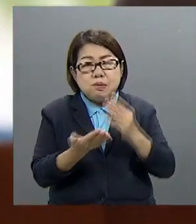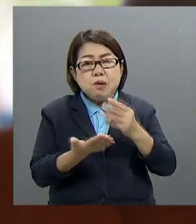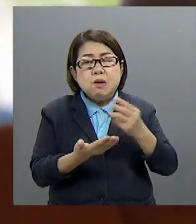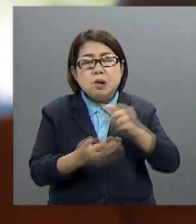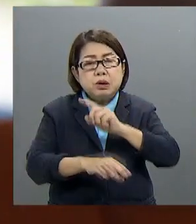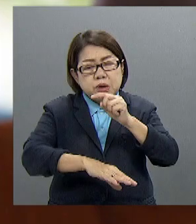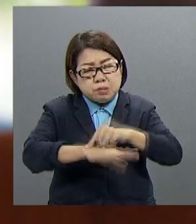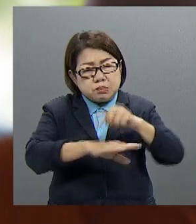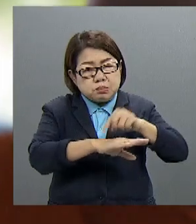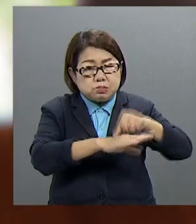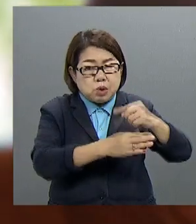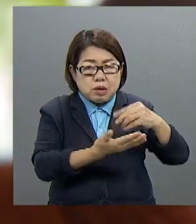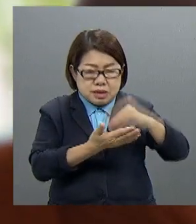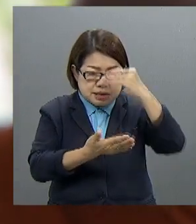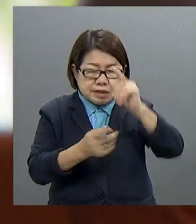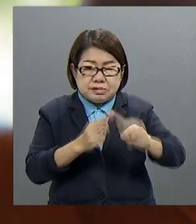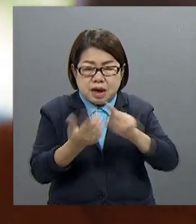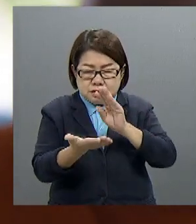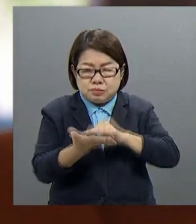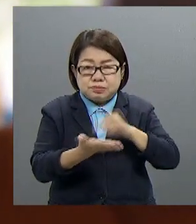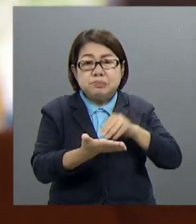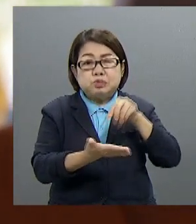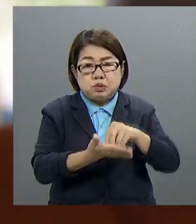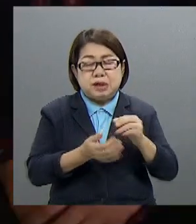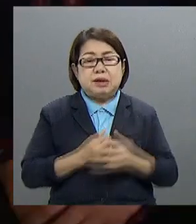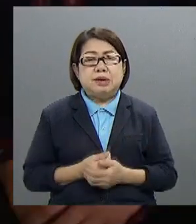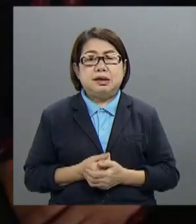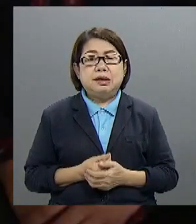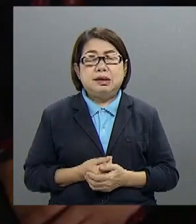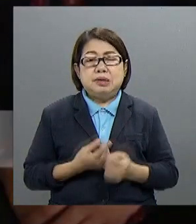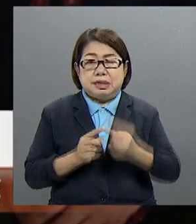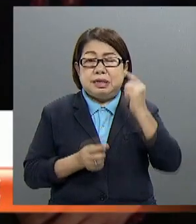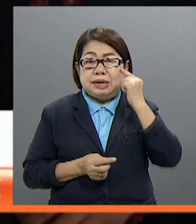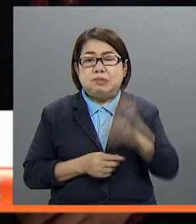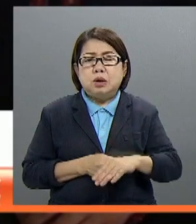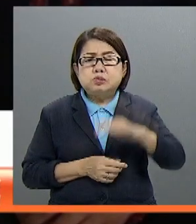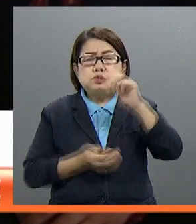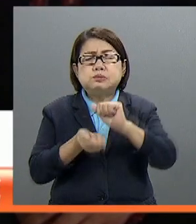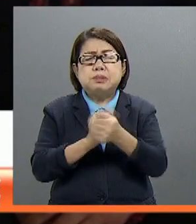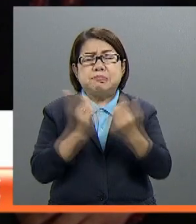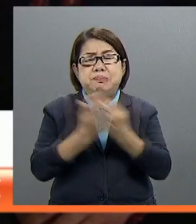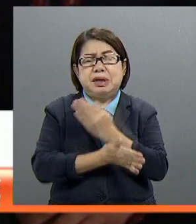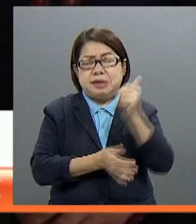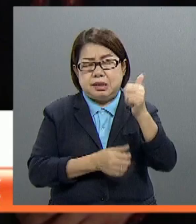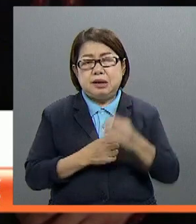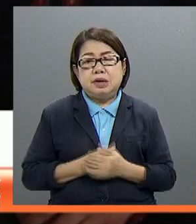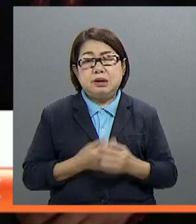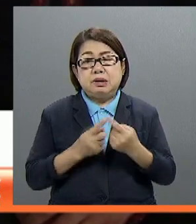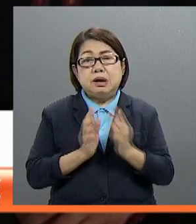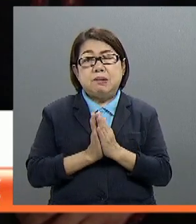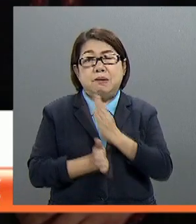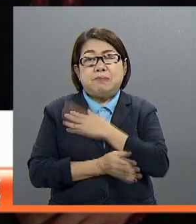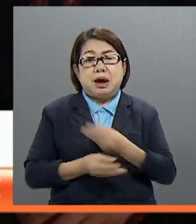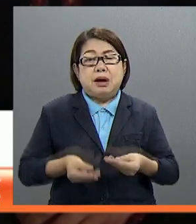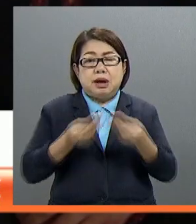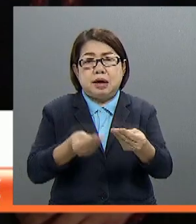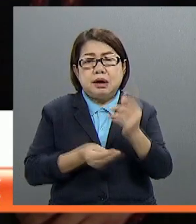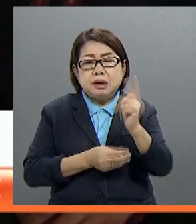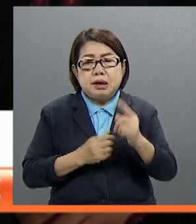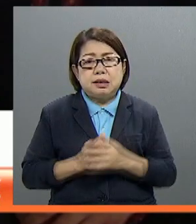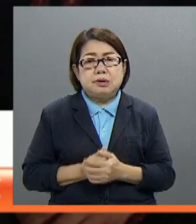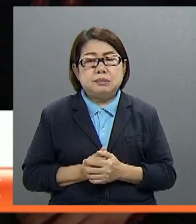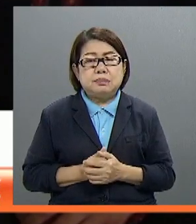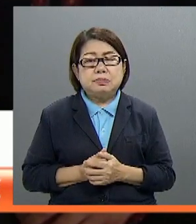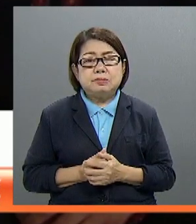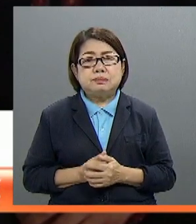ที่วัดได้ก็มองว่าเขาน่าจะปรับตัวได ้วันนี้สิ่งที่พระอาจารย์คืนให้ก็จะเป็นสิ่งที่เรียกว่า